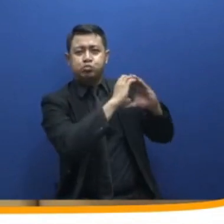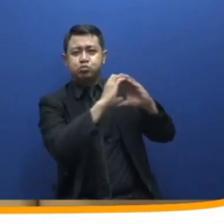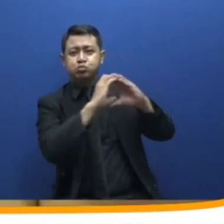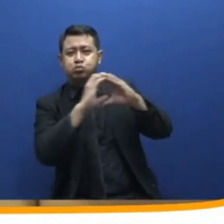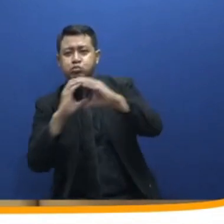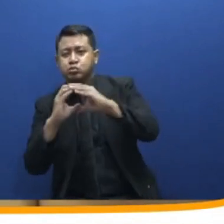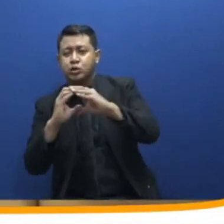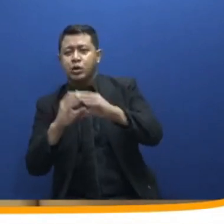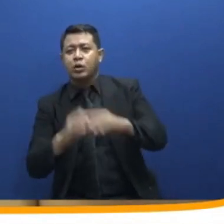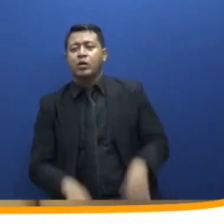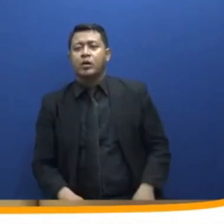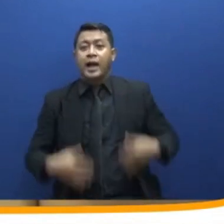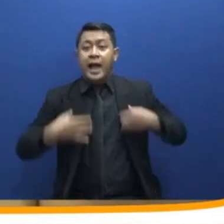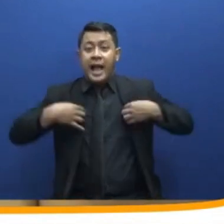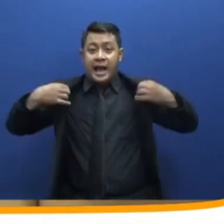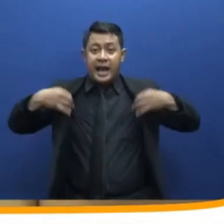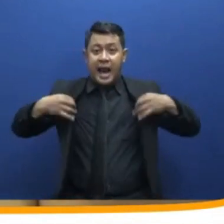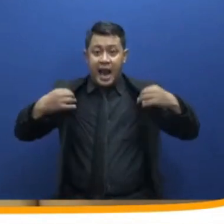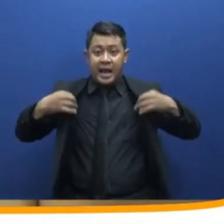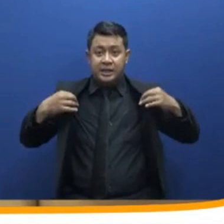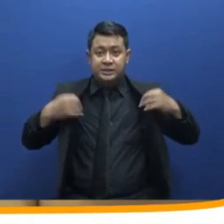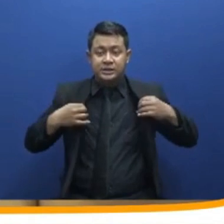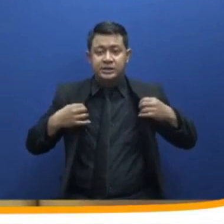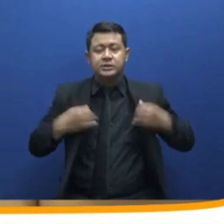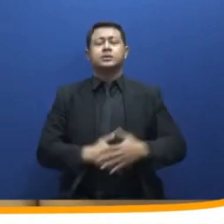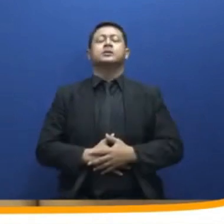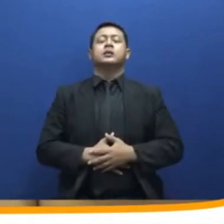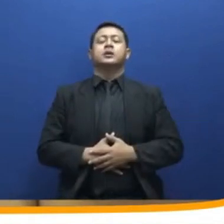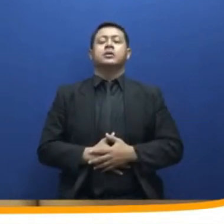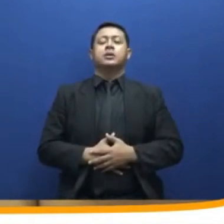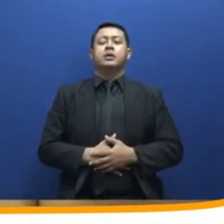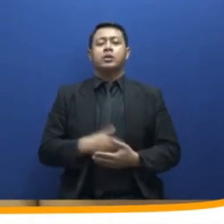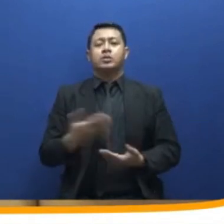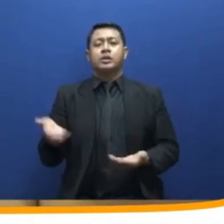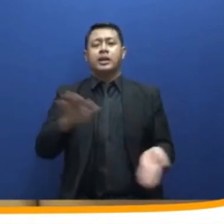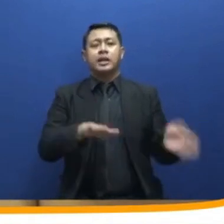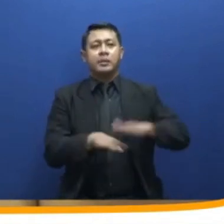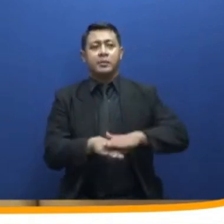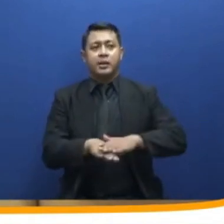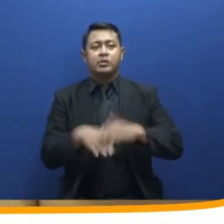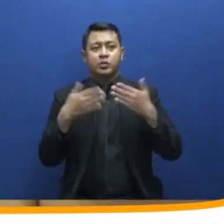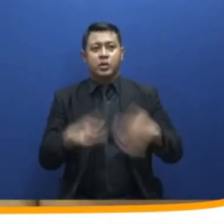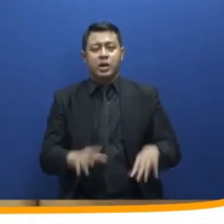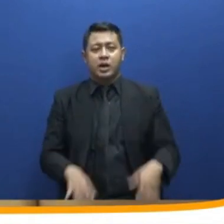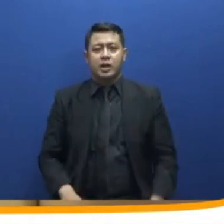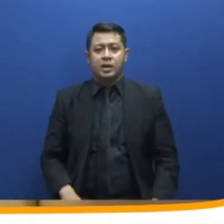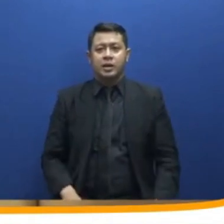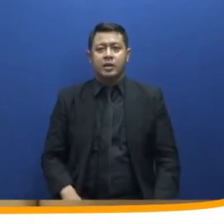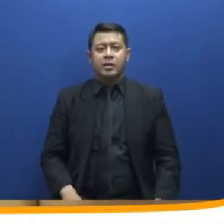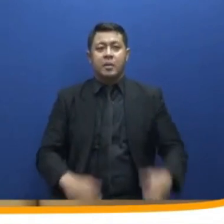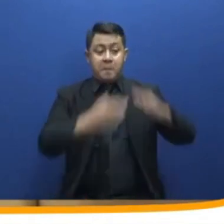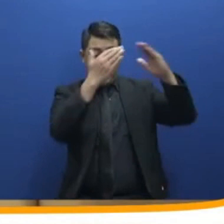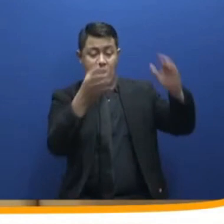Hai kain kafan sudah terlipat ya kain kafan sudah terhebat Oke makam kosong